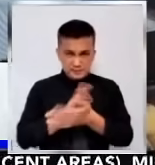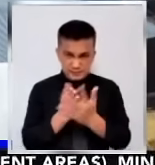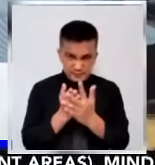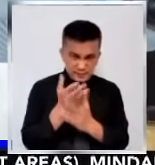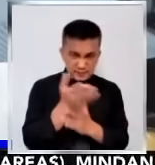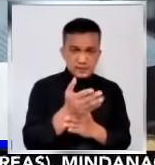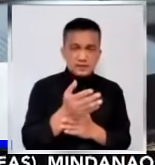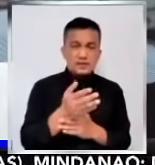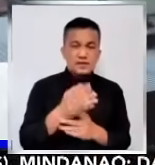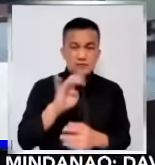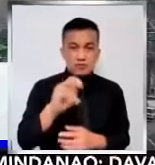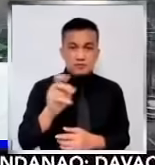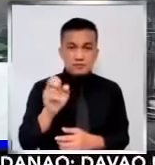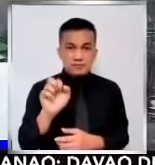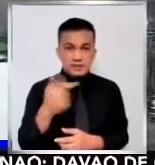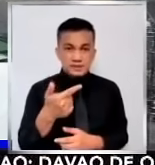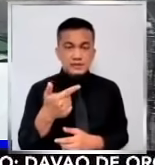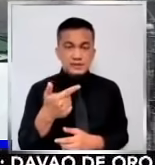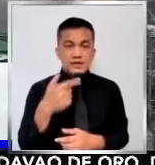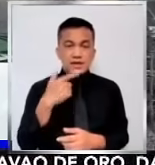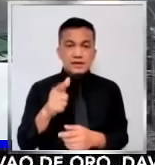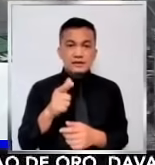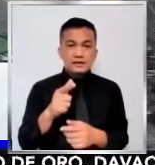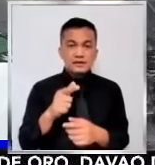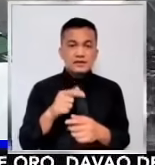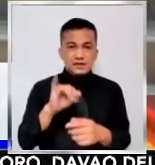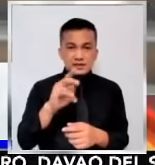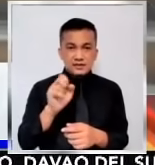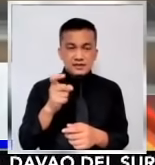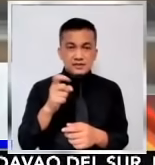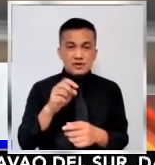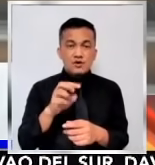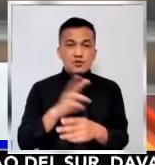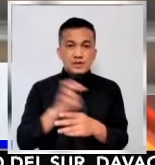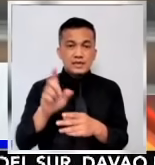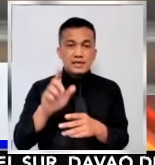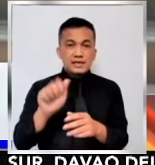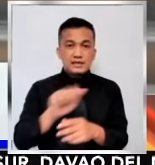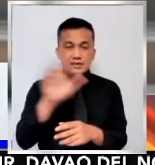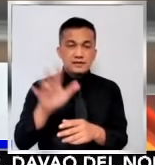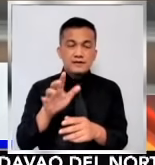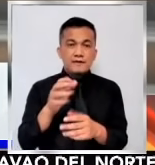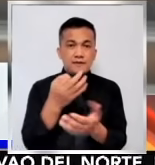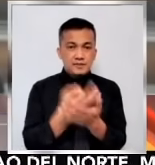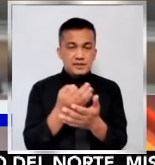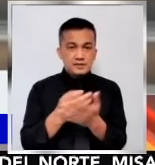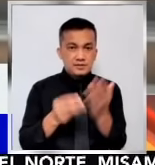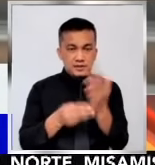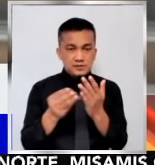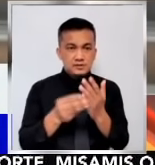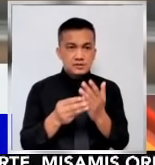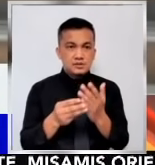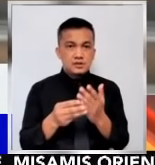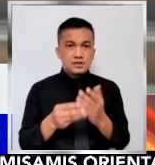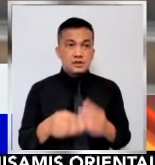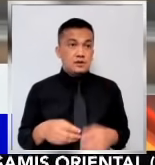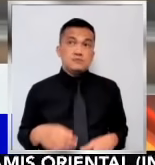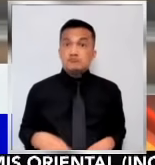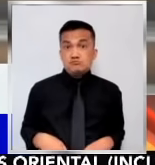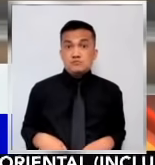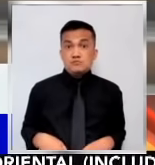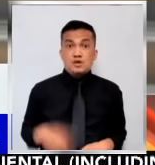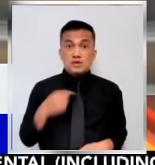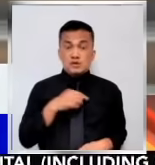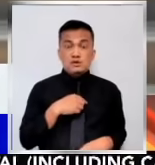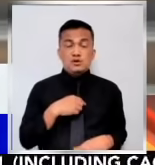COVID-19 Recovery Index ng Nikkei Asia na isang financial magazine. September po tayo nag-umpisa, talagang nag-peak ang ating mga kaso. At dito